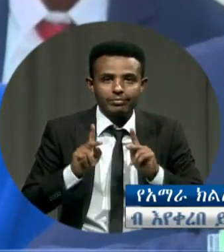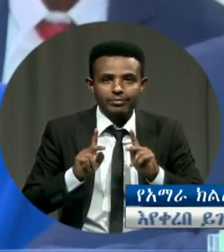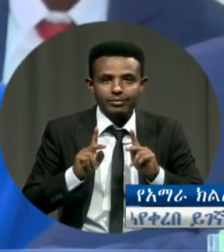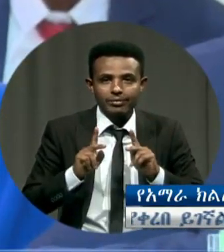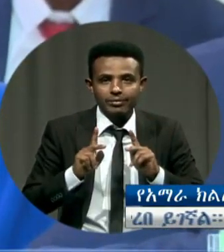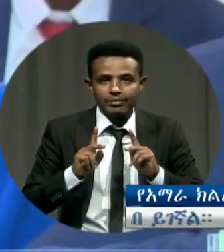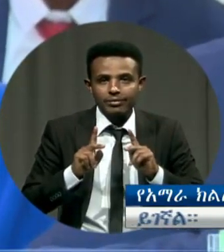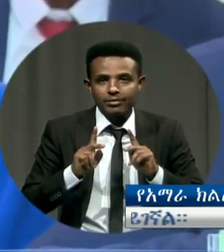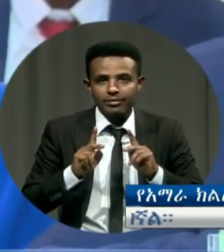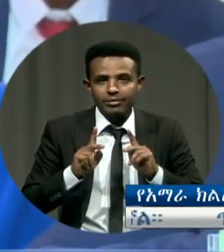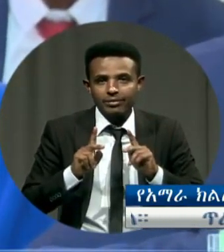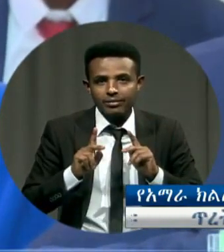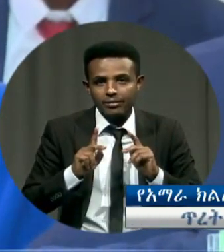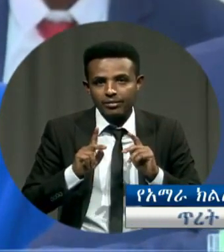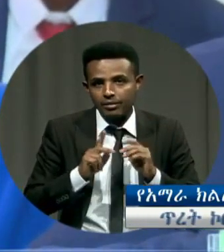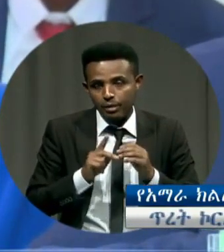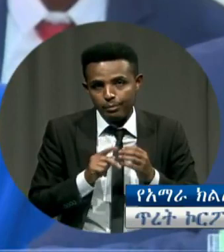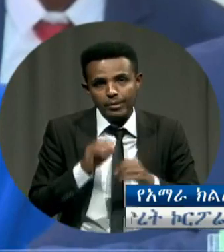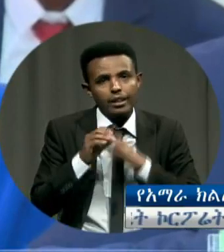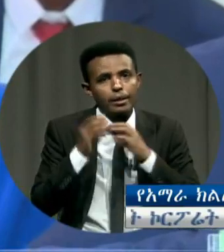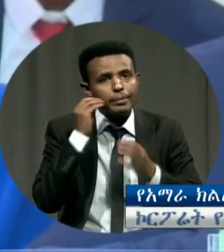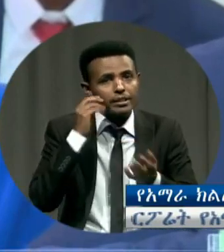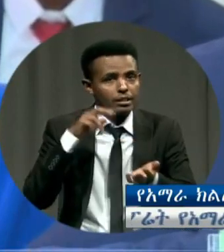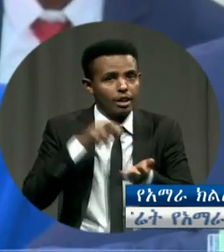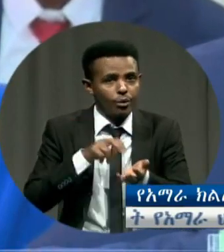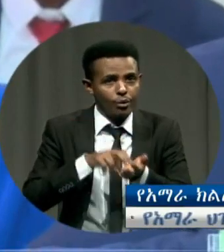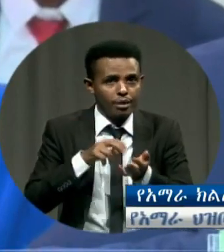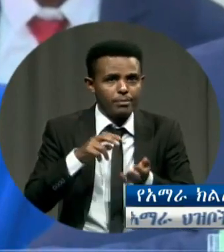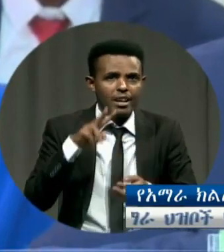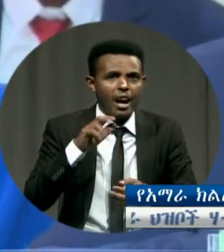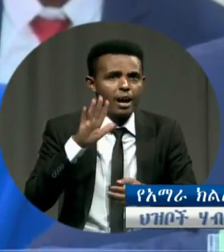ምክር ቤት ካቋቋመ ከ25 አመት በላይ ነው።